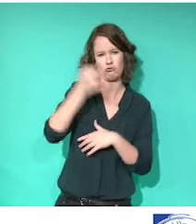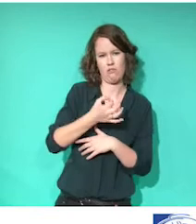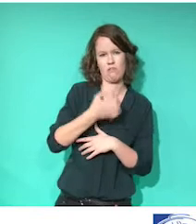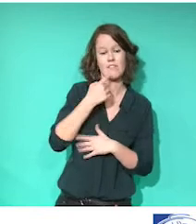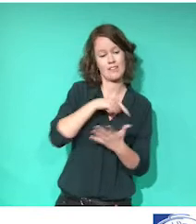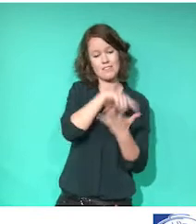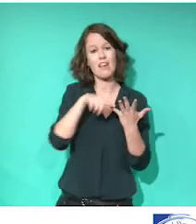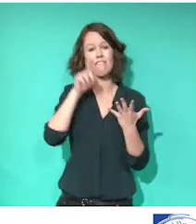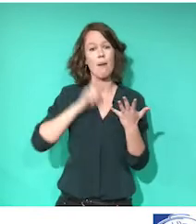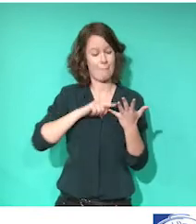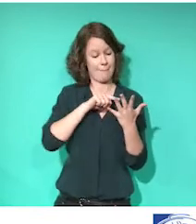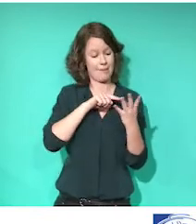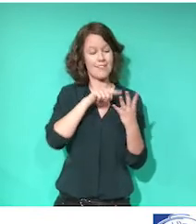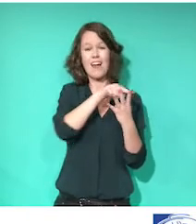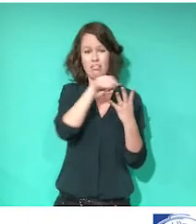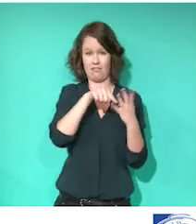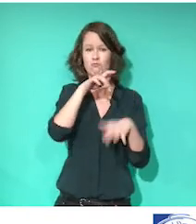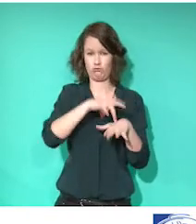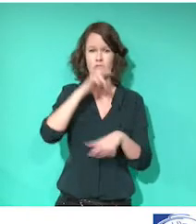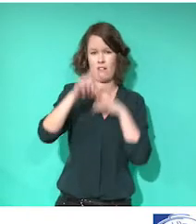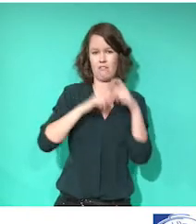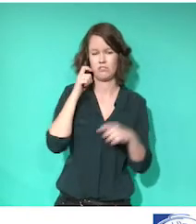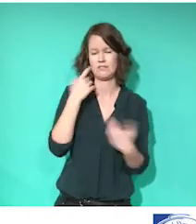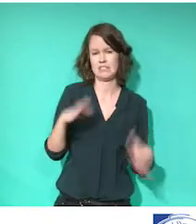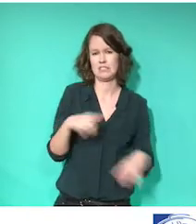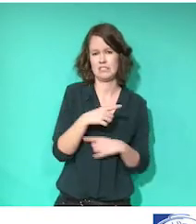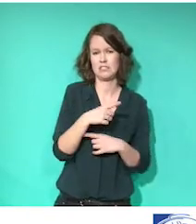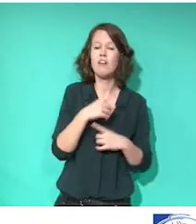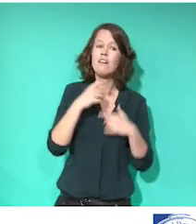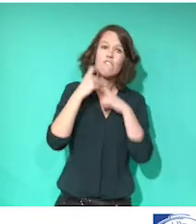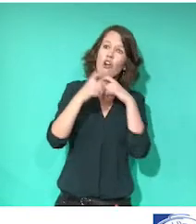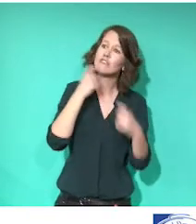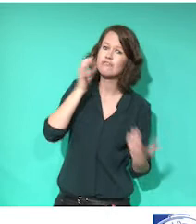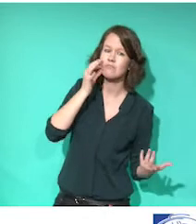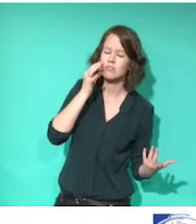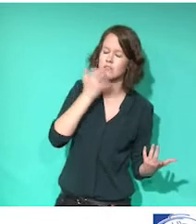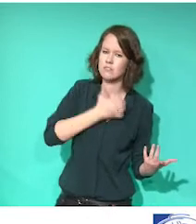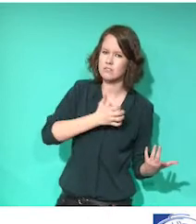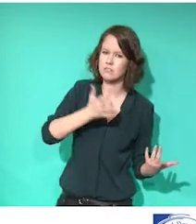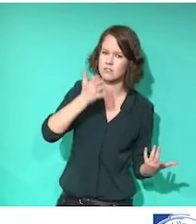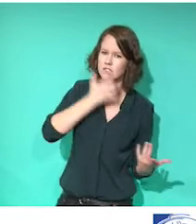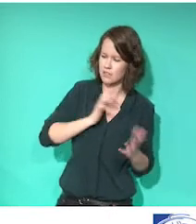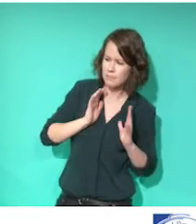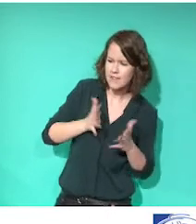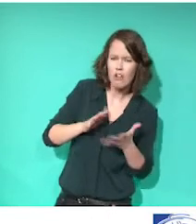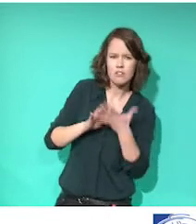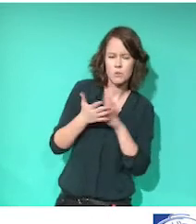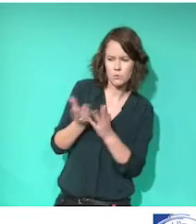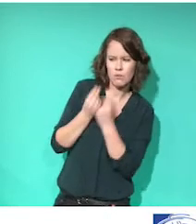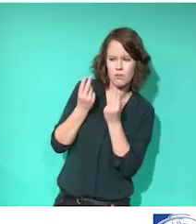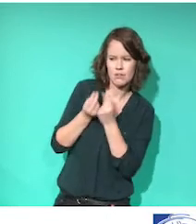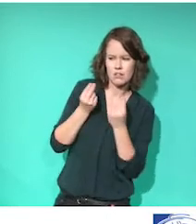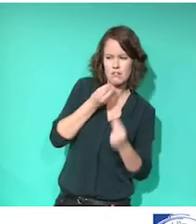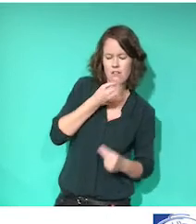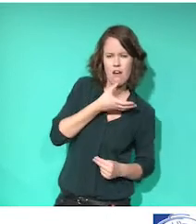sur 5. Et quelle violence! Ce que m'ont raconté Maudit et les bénévoles de l'association m'ont laissé sans